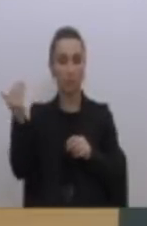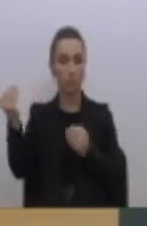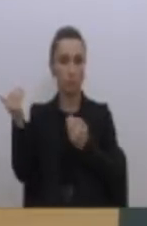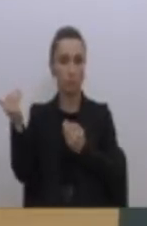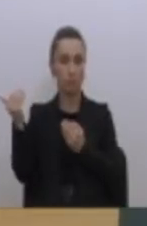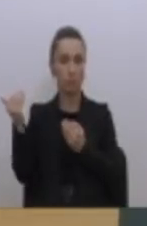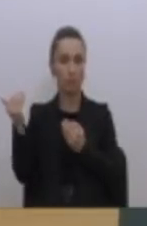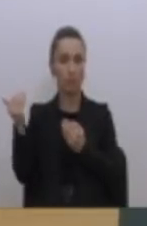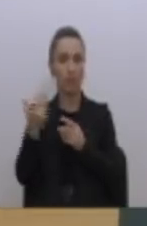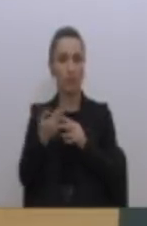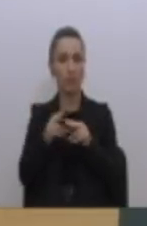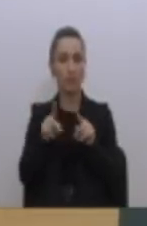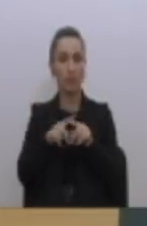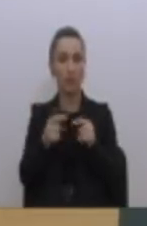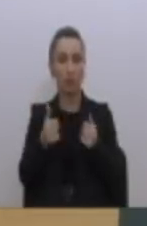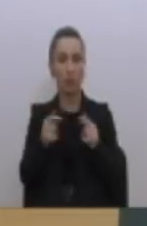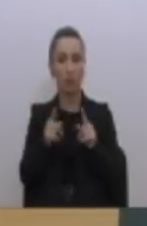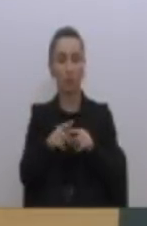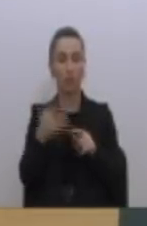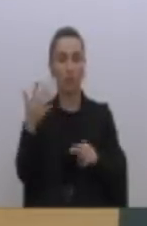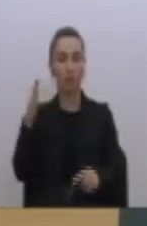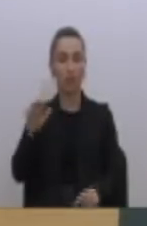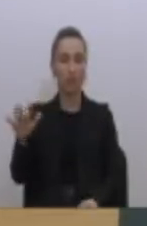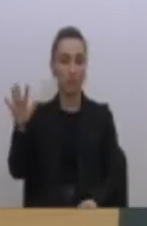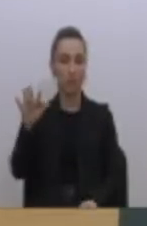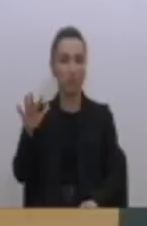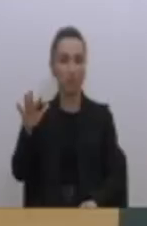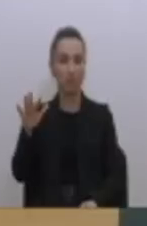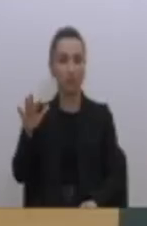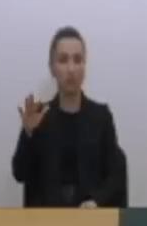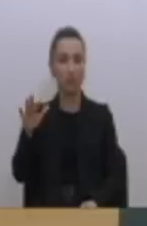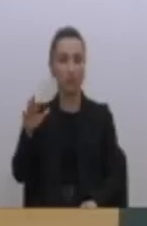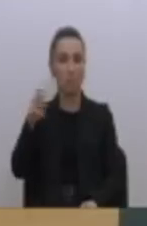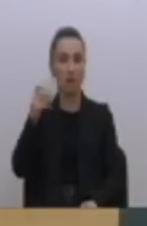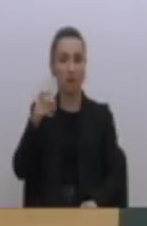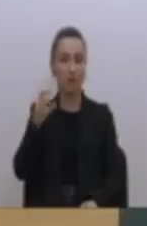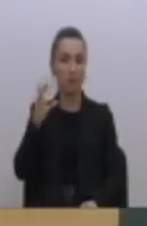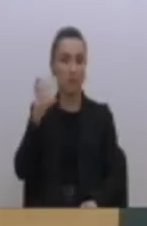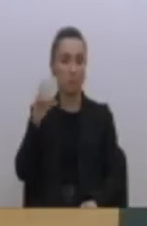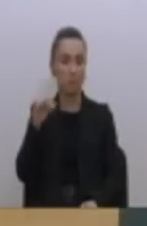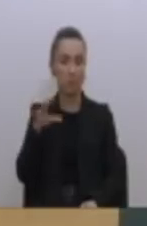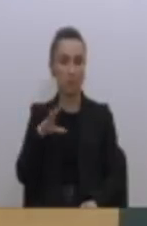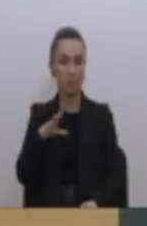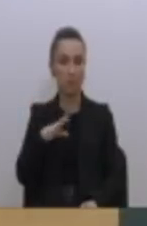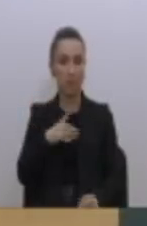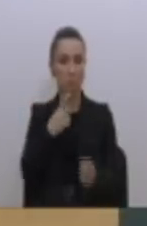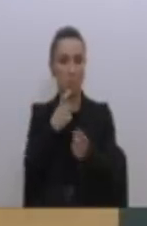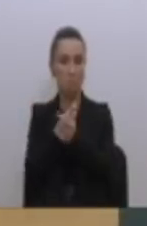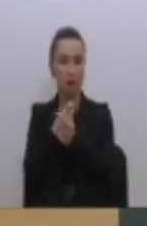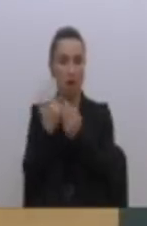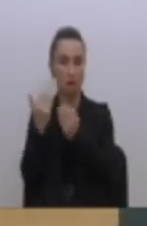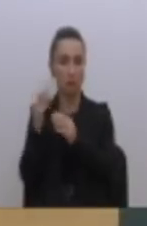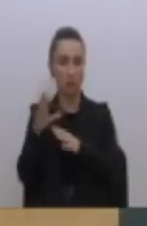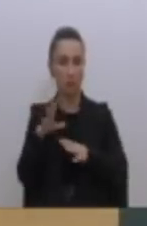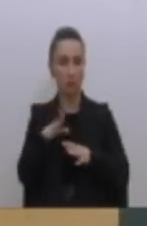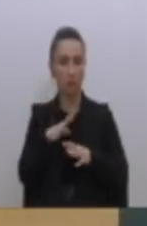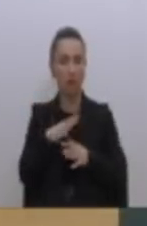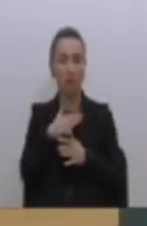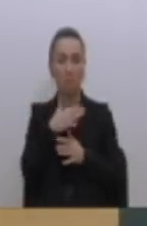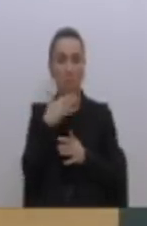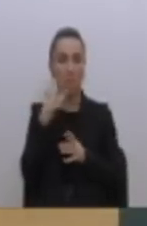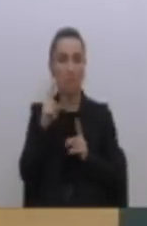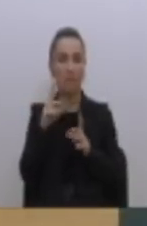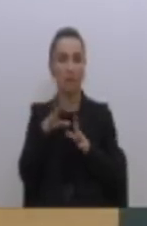დასავლეთის, ისევე როგორც მაგალითად დასავლეთში იყო მარქსიზმიც, დასავლეთში იყო ფაშიზმიც, დასავლეთში ბევრი